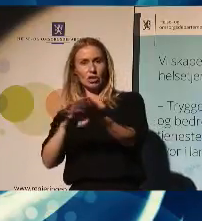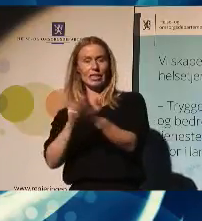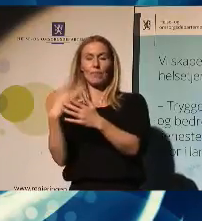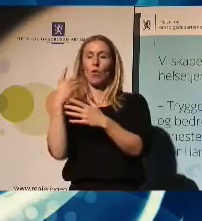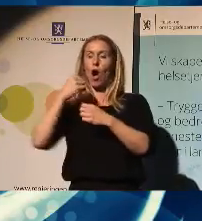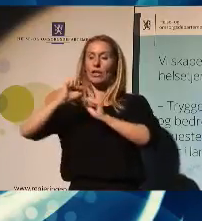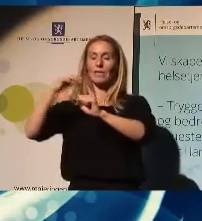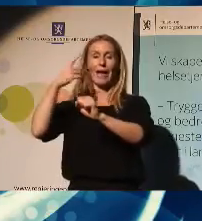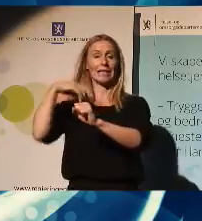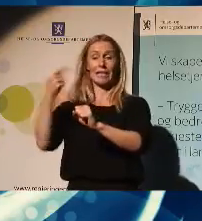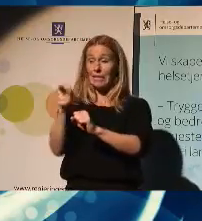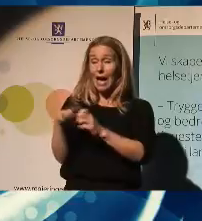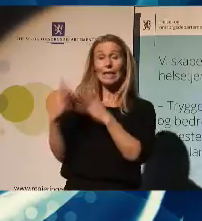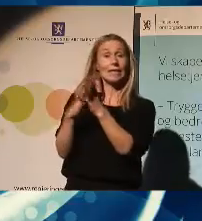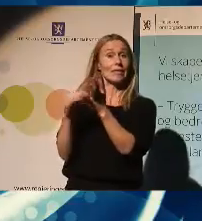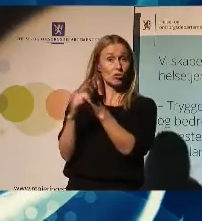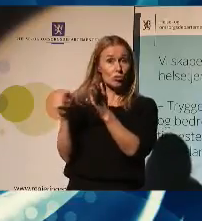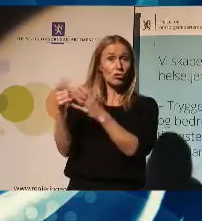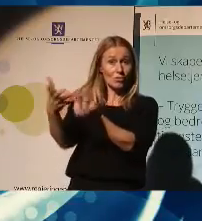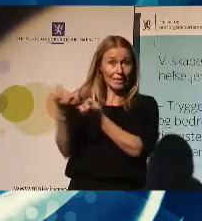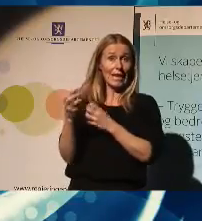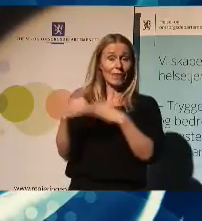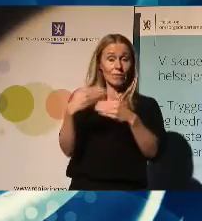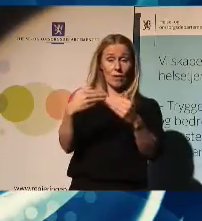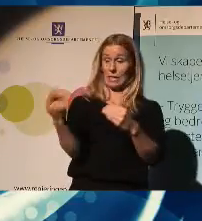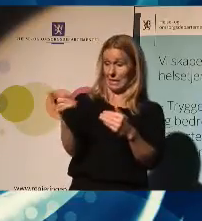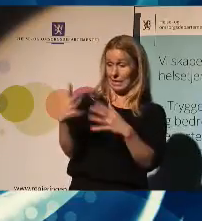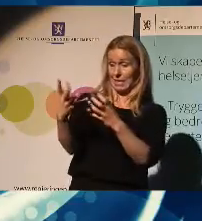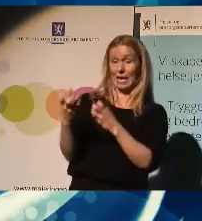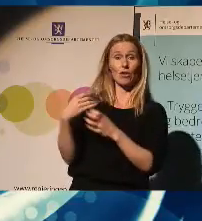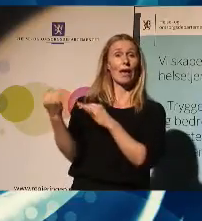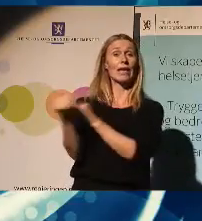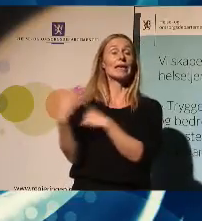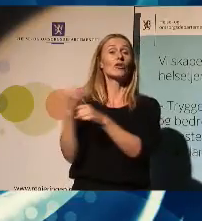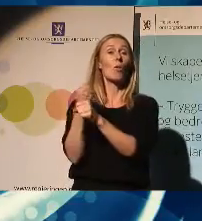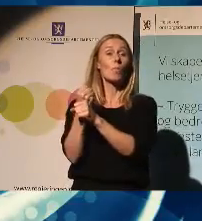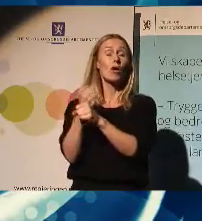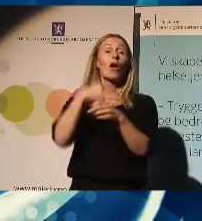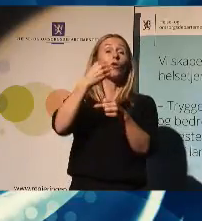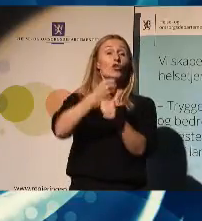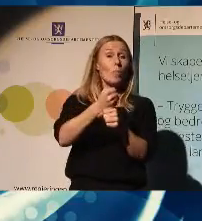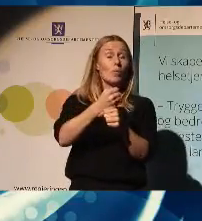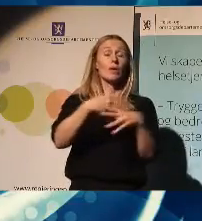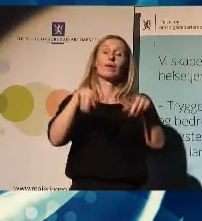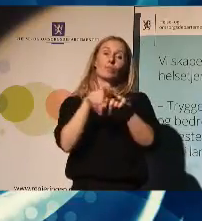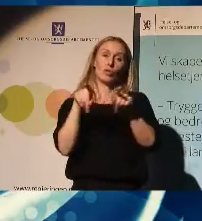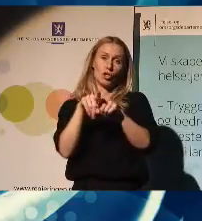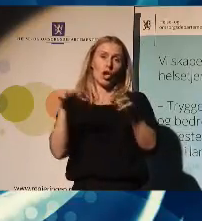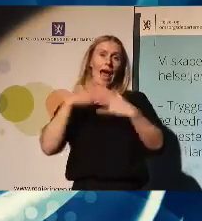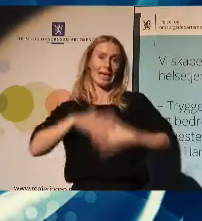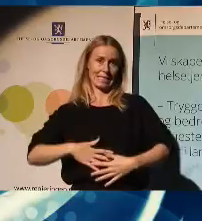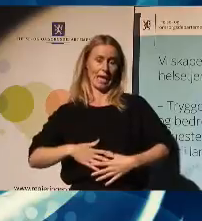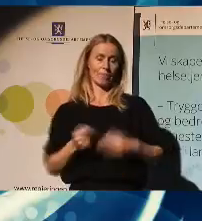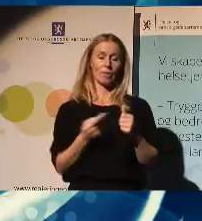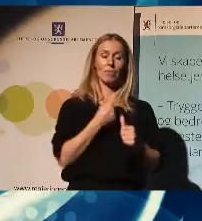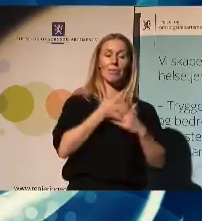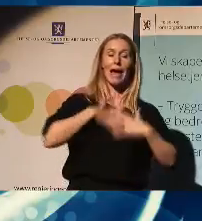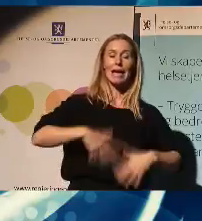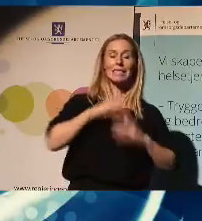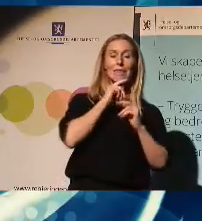ressursen, og de eldre trenger å være I aktivitet, og vi trenger dem I jobb, og jobb helse. Og så kom primærhelsemeldingen, og der snakket vi